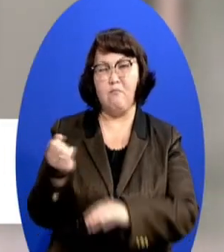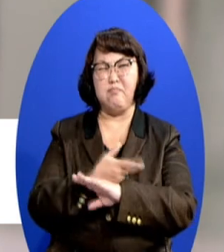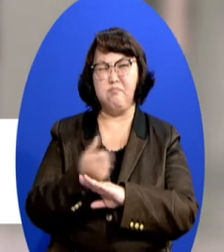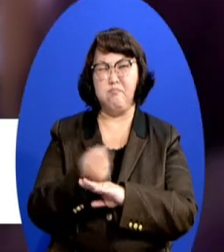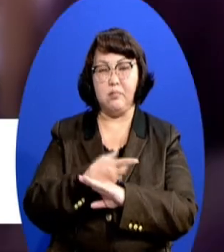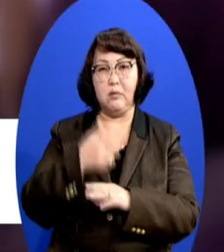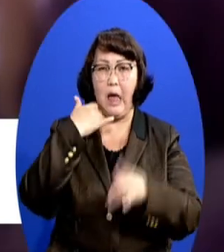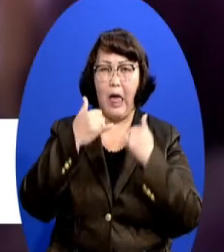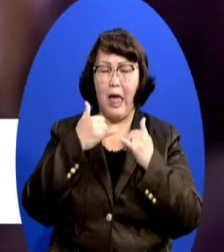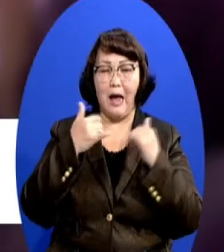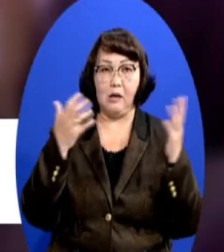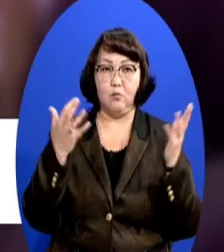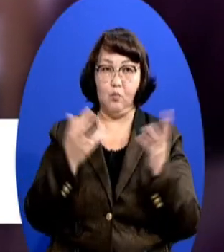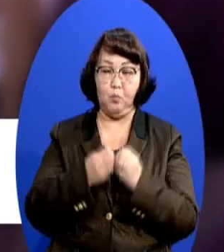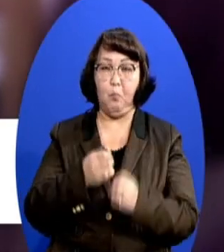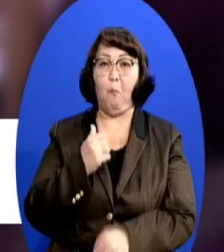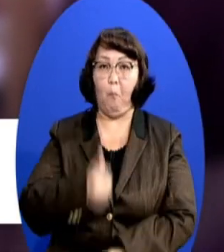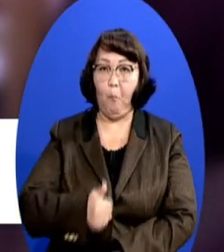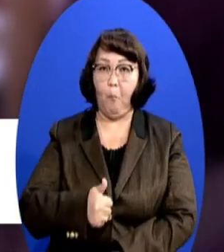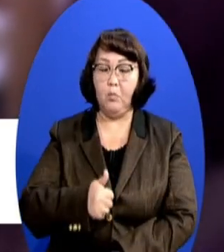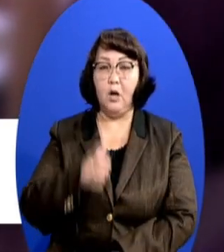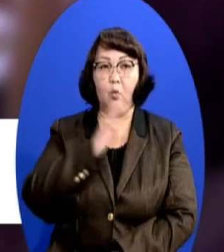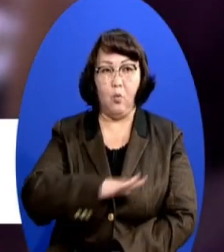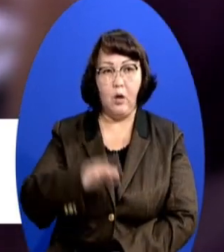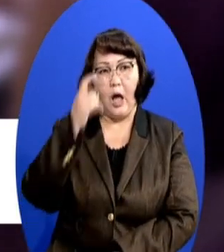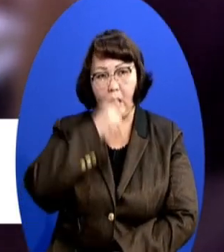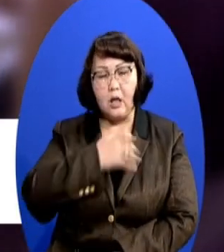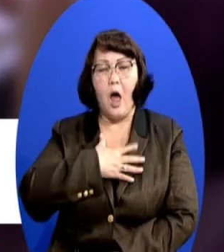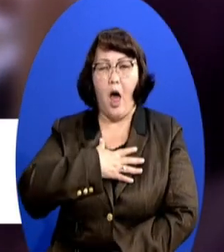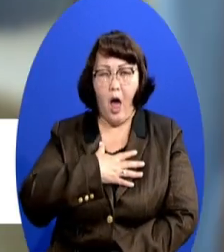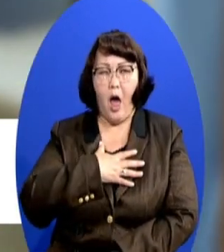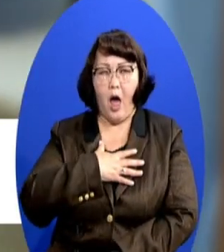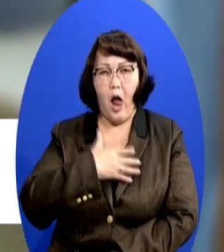мэдээлж эрс буурсан үзүүлэлт гарчээ. Тухайлбал хүүхдийн томоотус